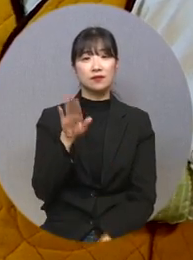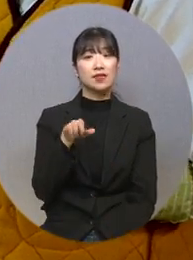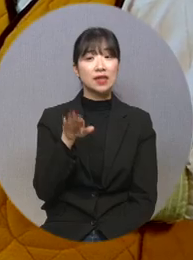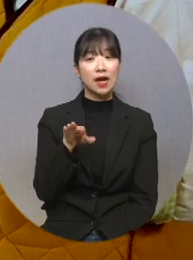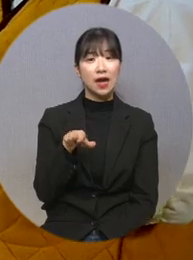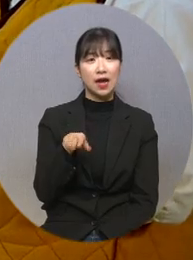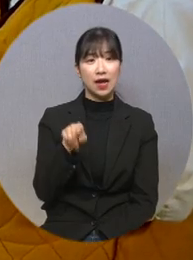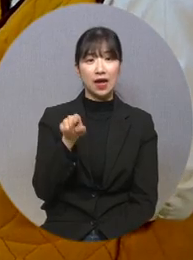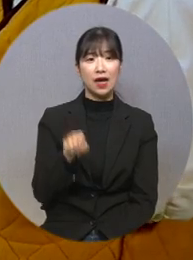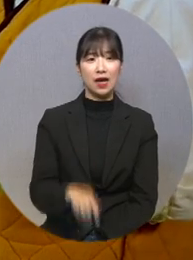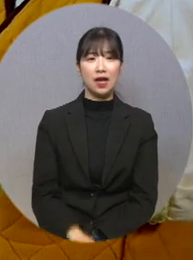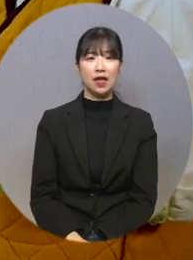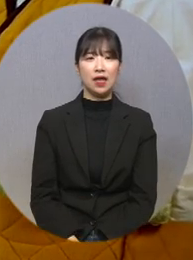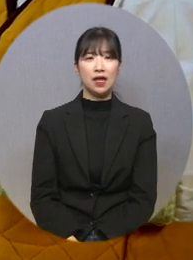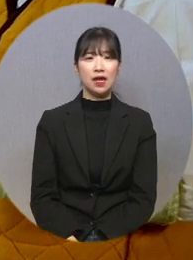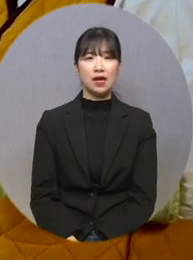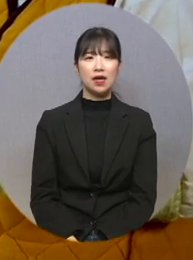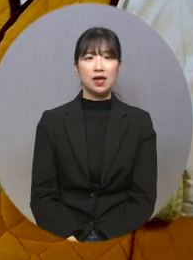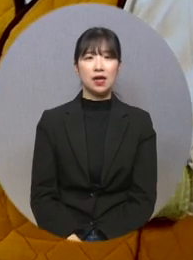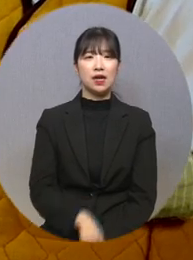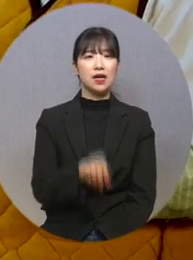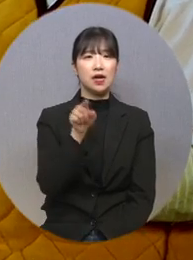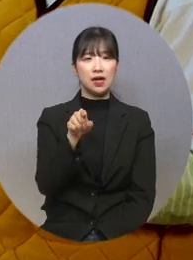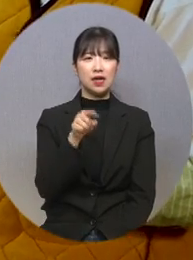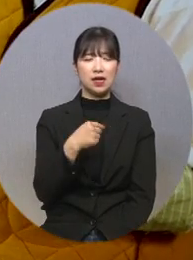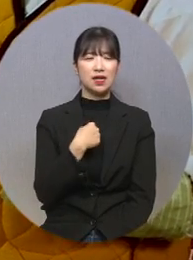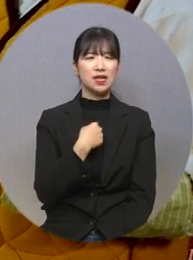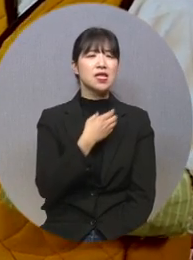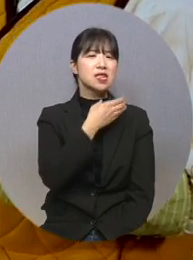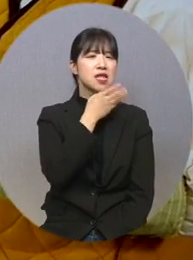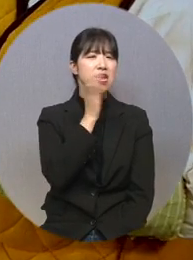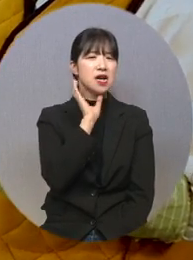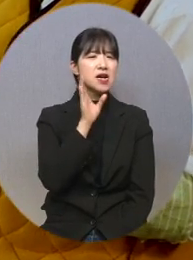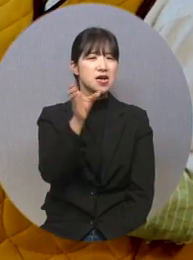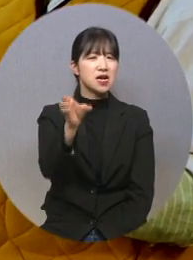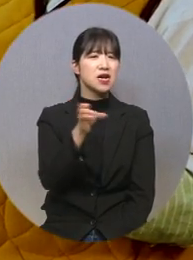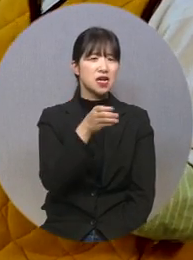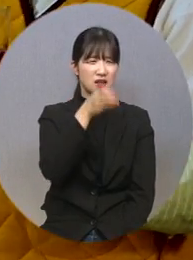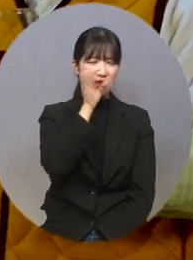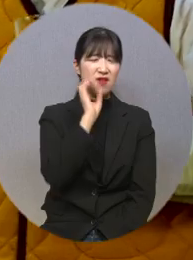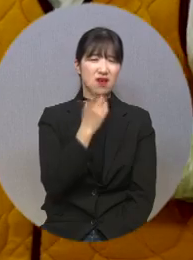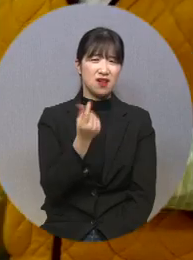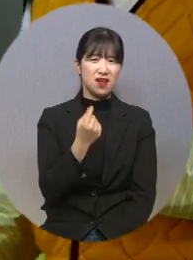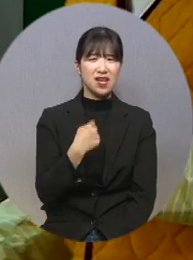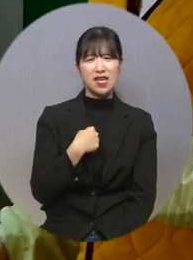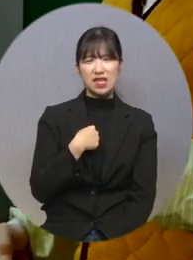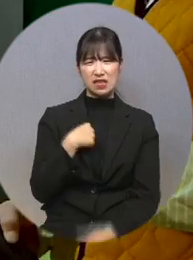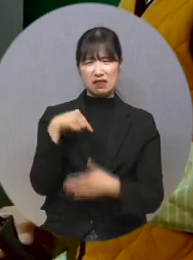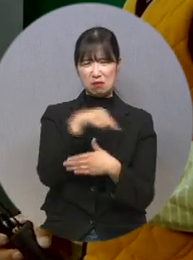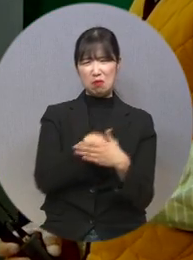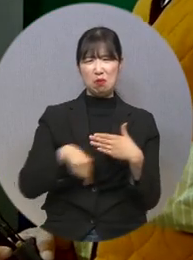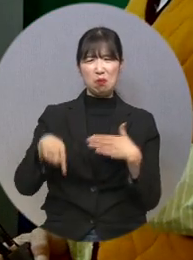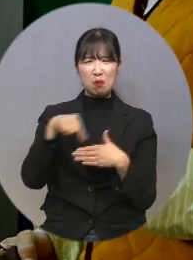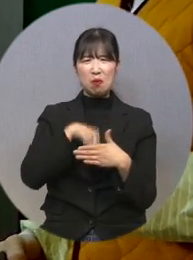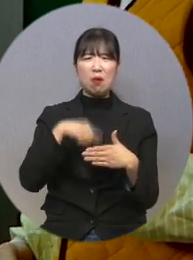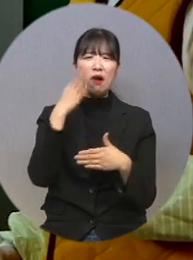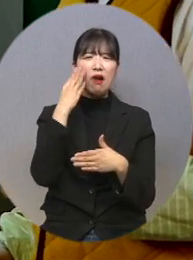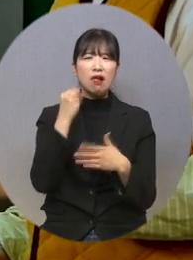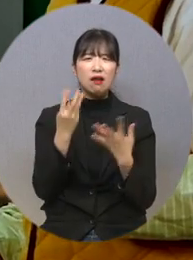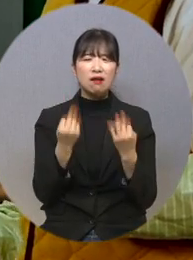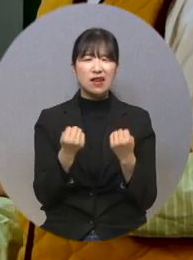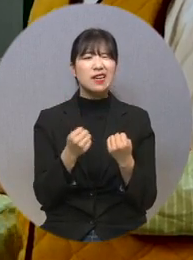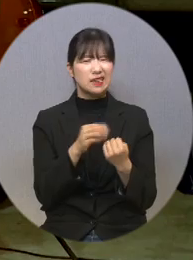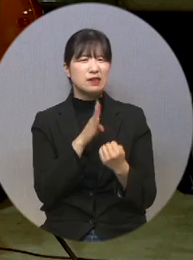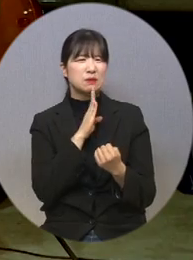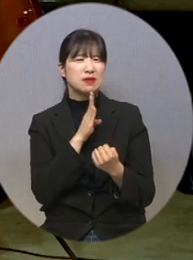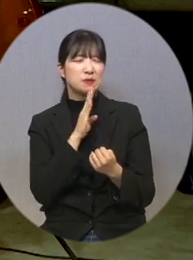예? 그래도 연식이 있는 사람이 좀 가야. 오빠가 좀 이게 콜레스테롤이나 많이 껴 보여. 껴 보여. 껴 보여.